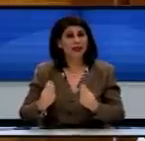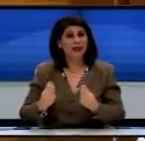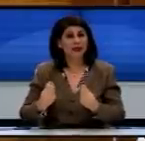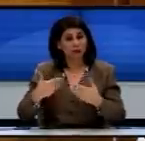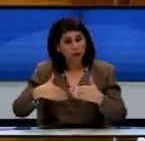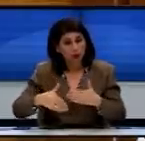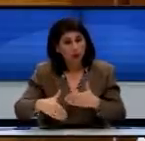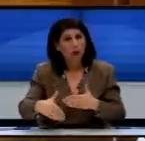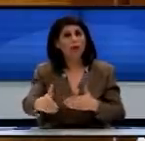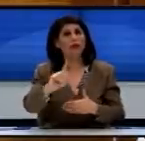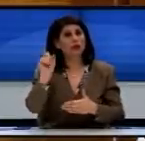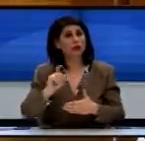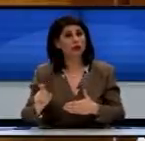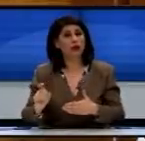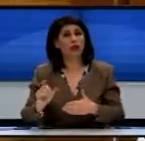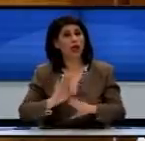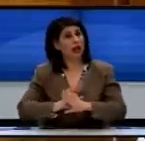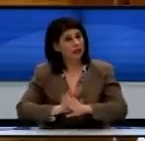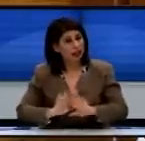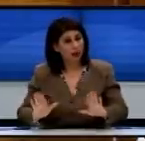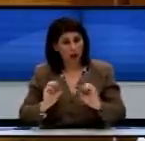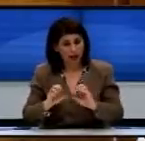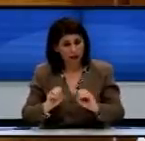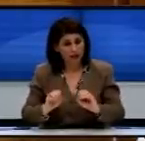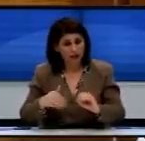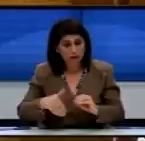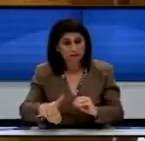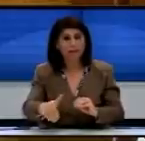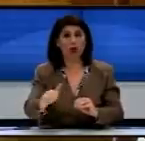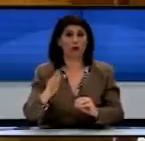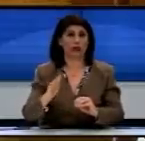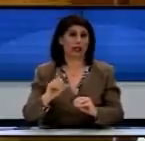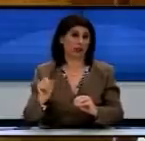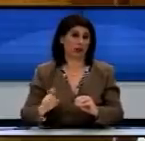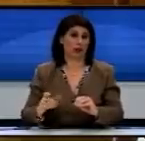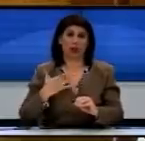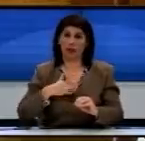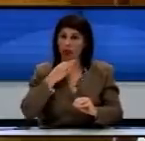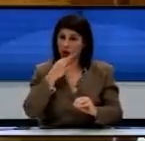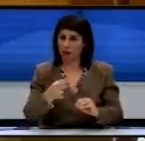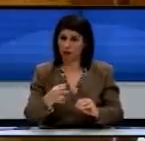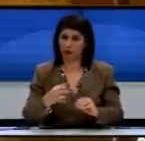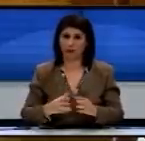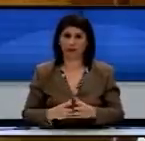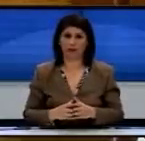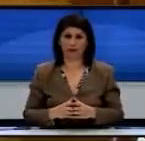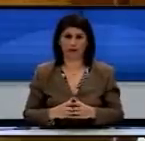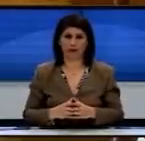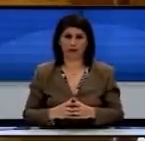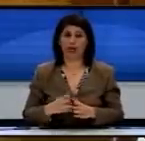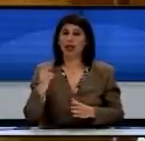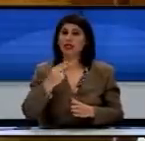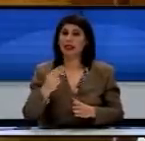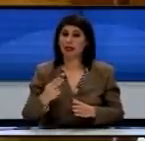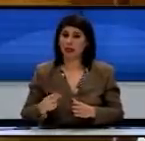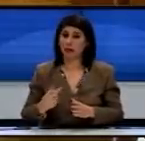προοπτικές στη ζωή τους, άπαξ και τελειώσουν την εκπαίδευσή τους. Θέλω να επισημάνω ότι στα